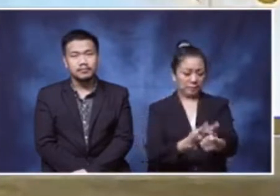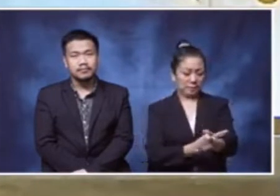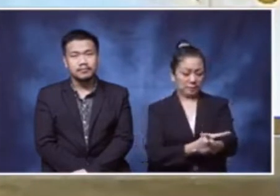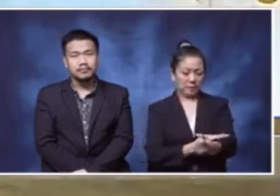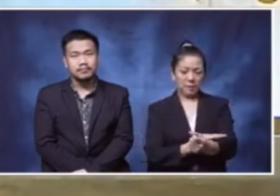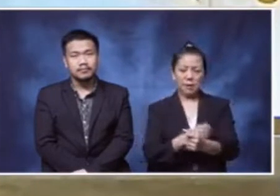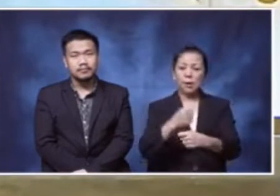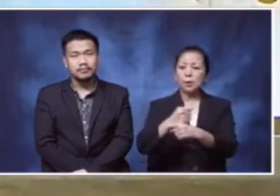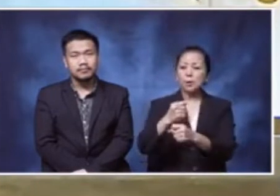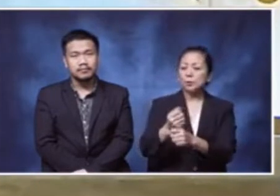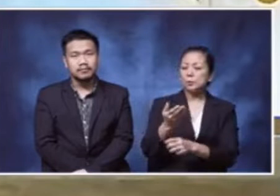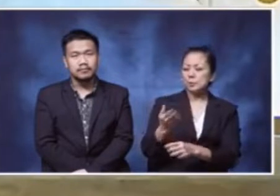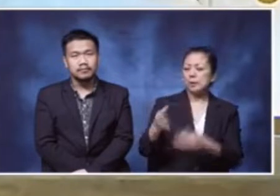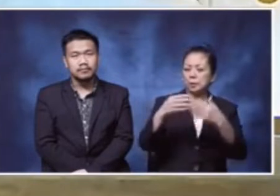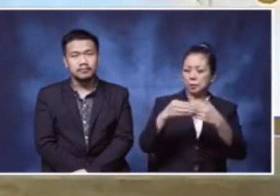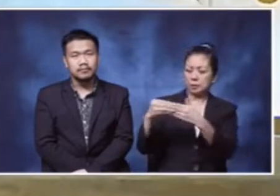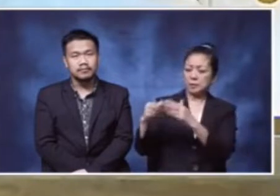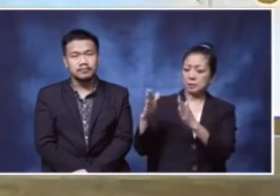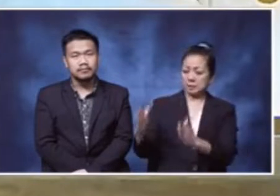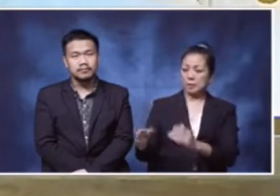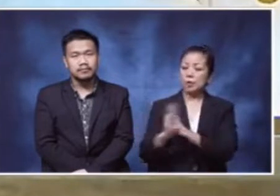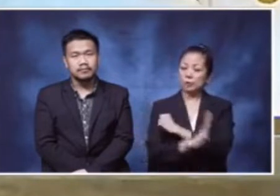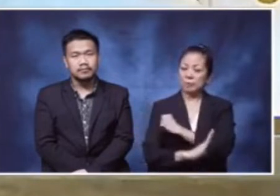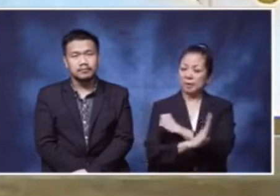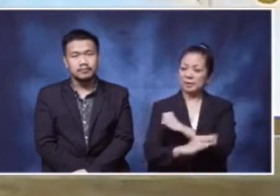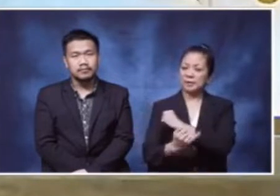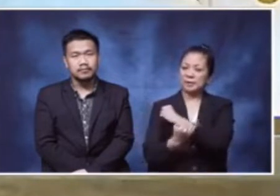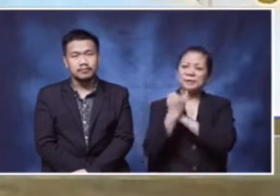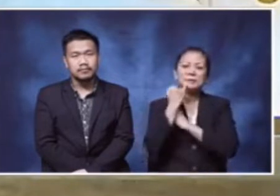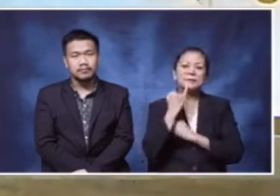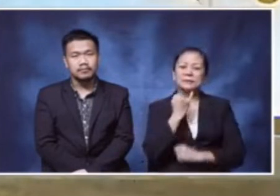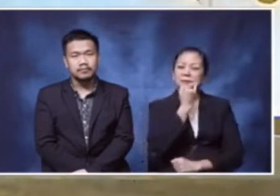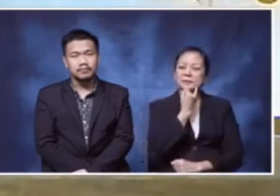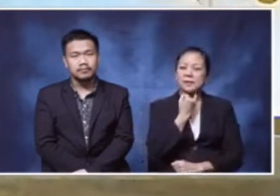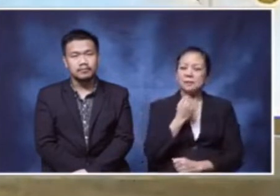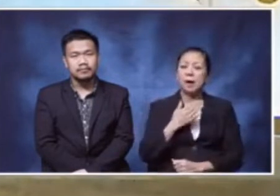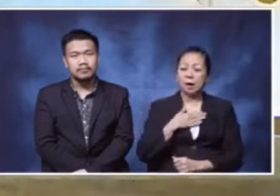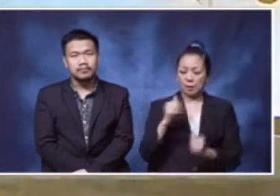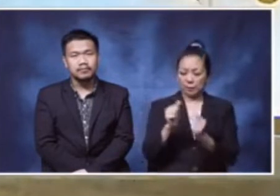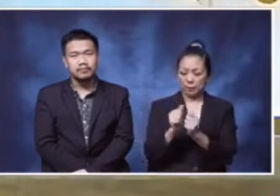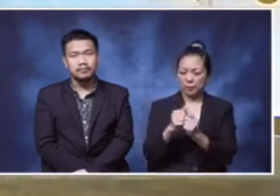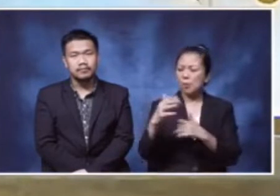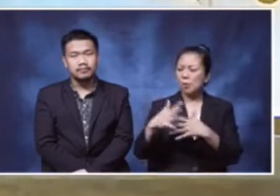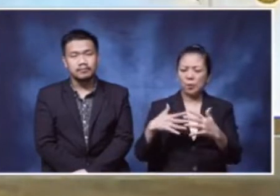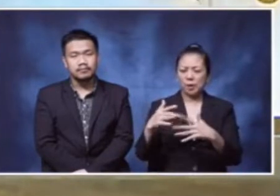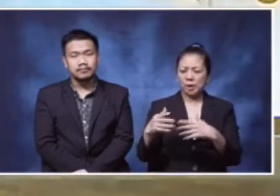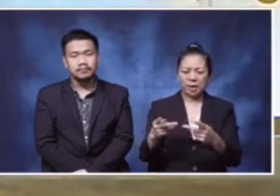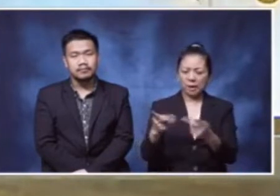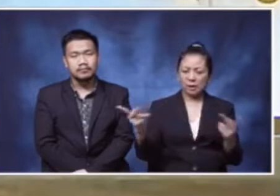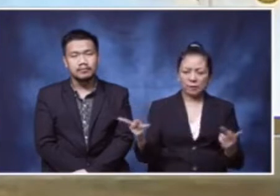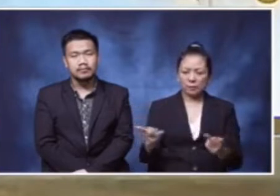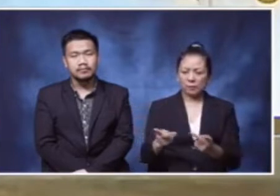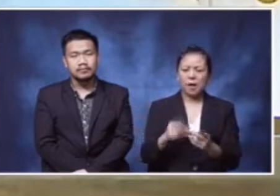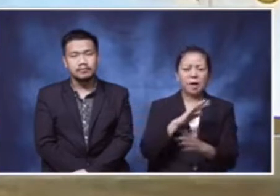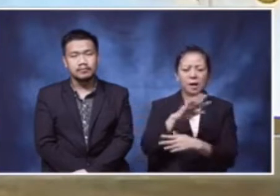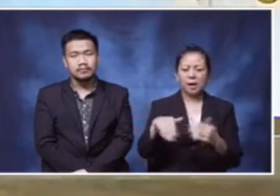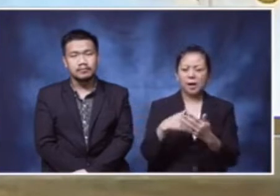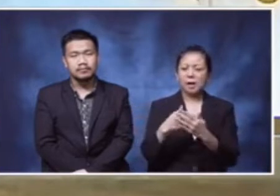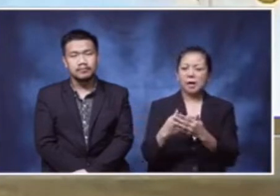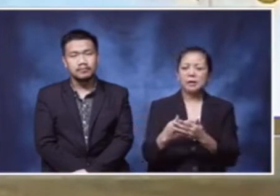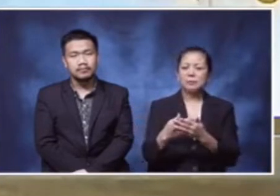gawing pinuno ng bayang Israel. Kasama mo ako saan mang dako at lahat mong